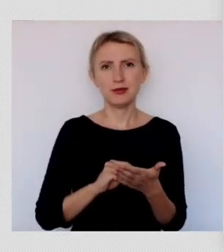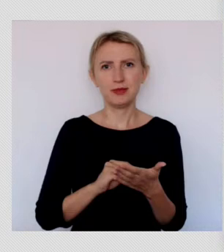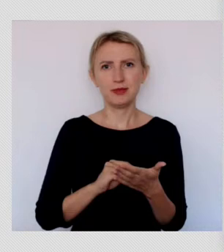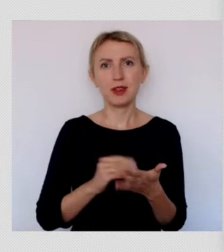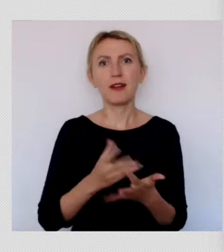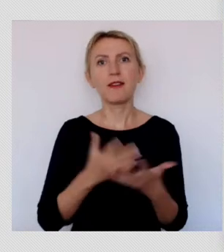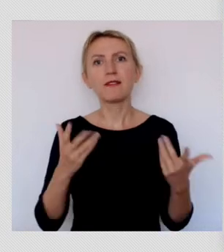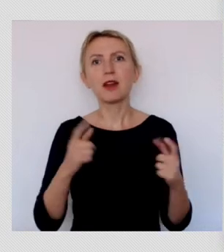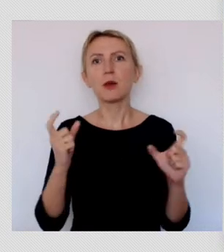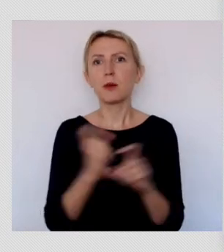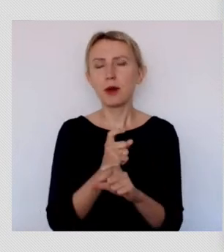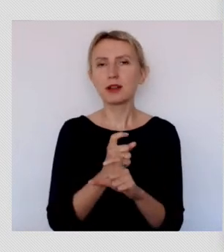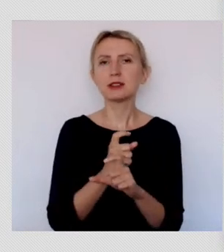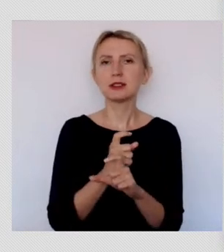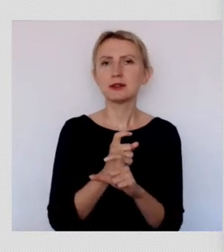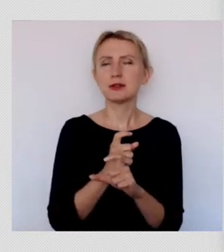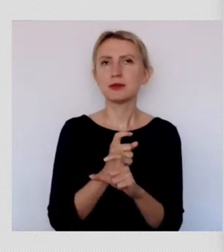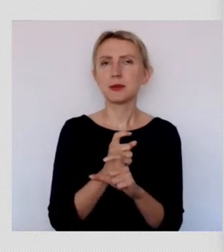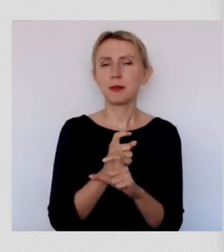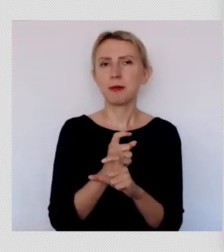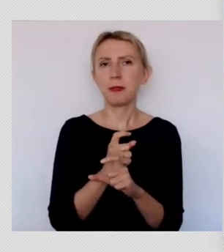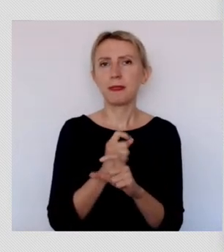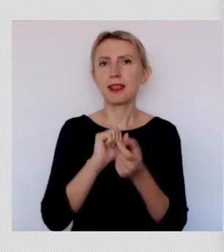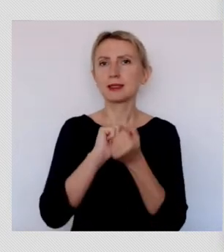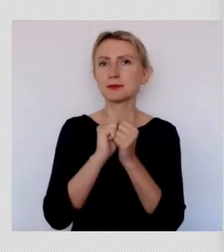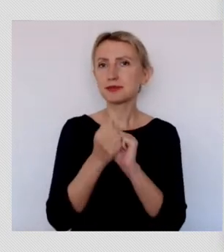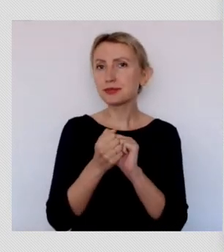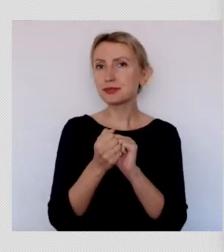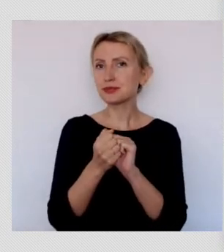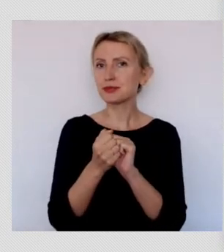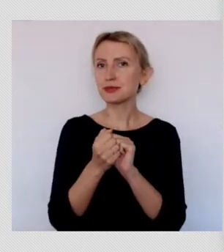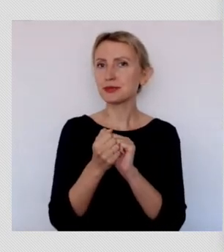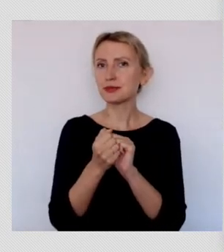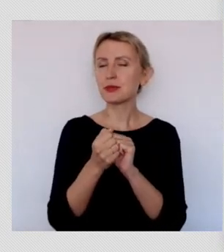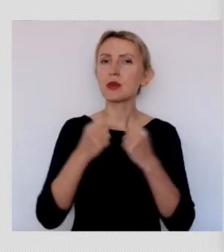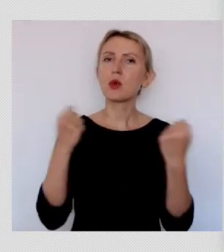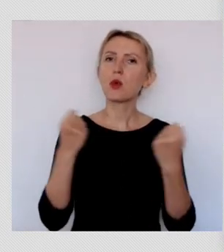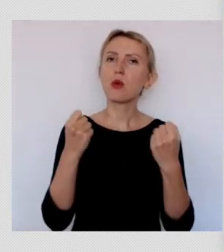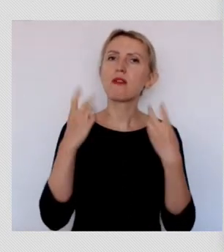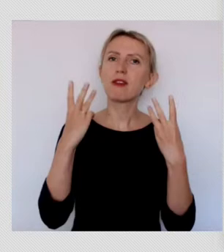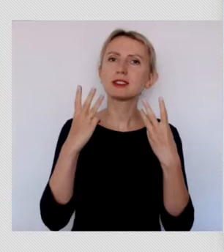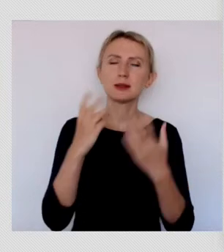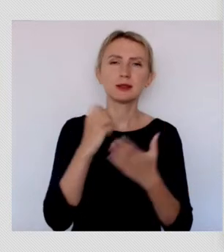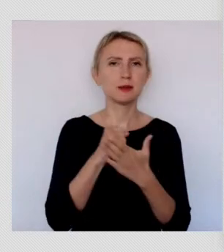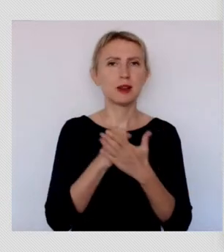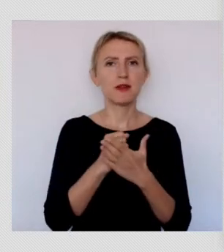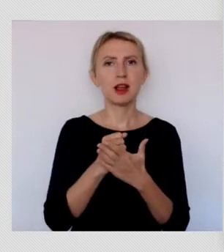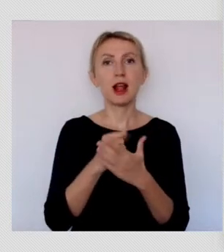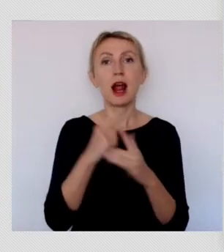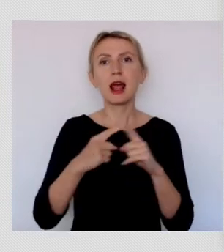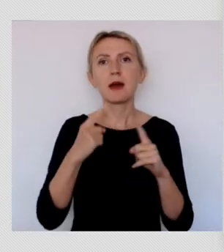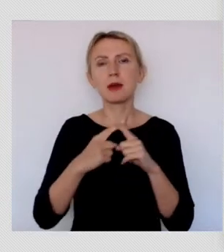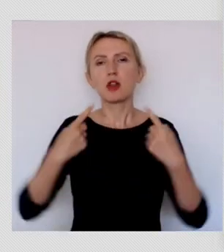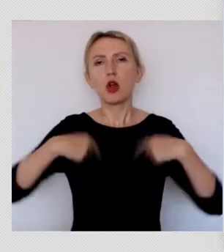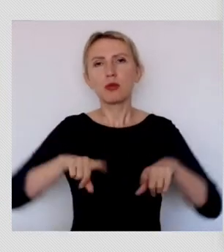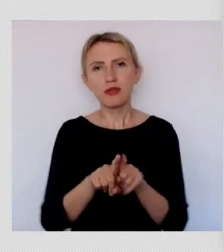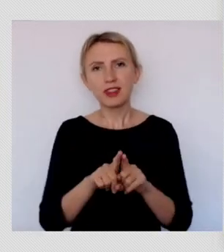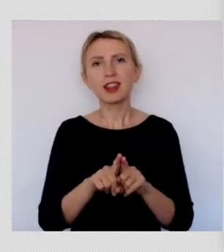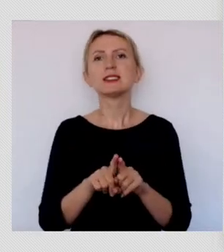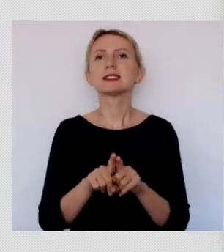krajów przechodzących właśnie przez tą transformację, olbrzymim czynnikiem jest silnik obywatelski, wzmacnianie ruchów